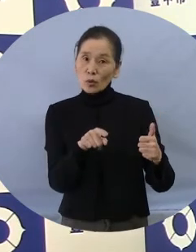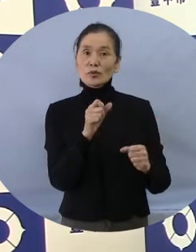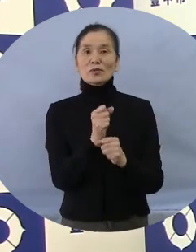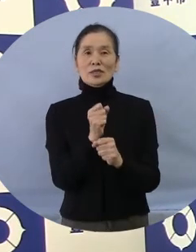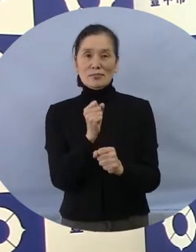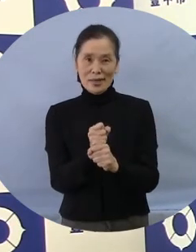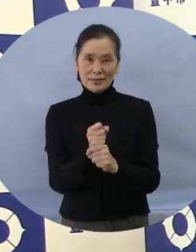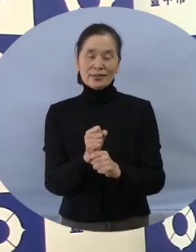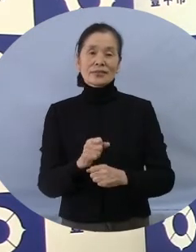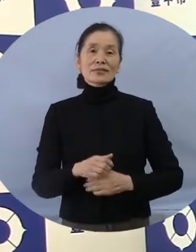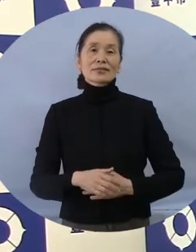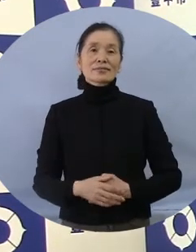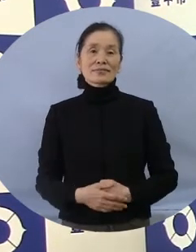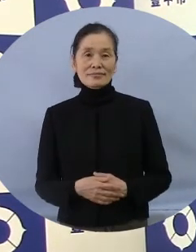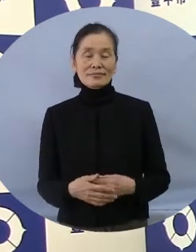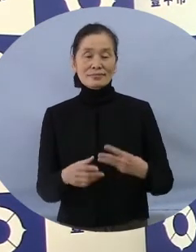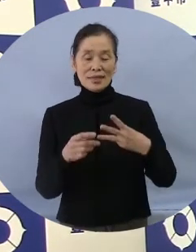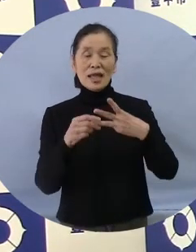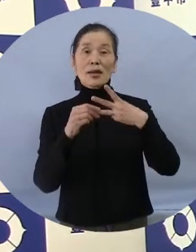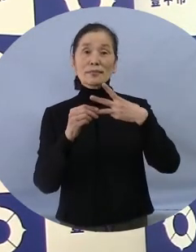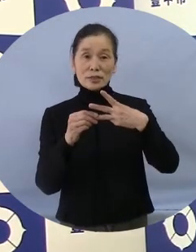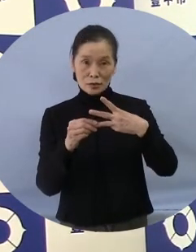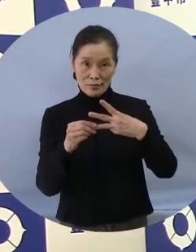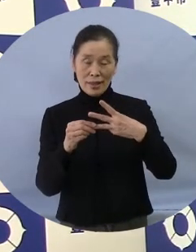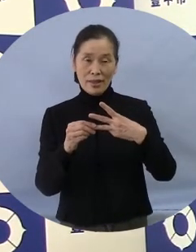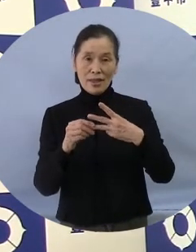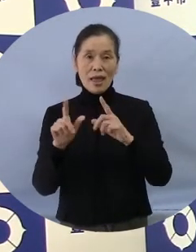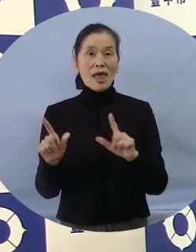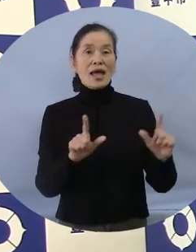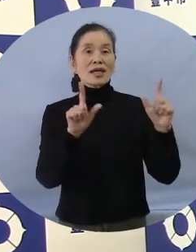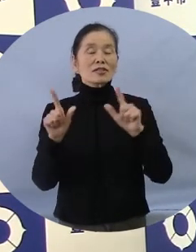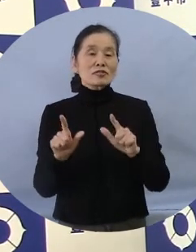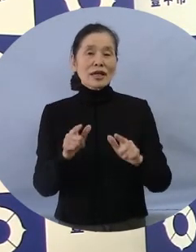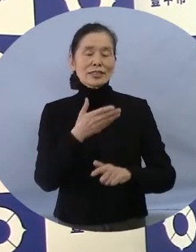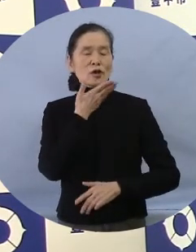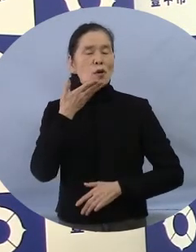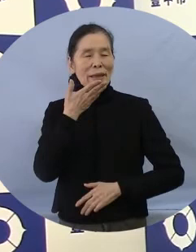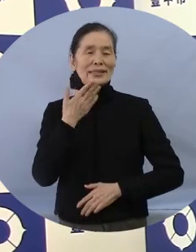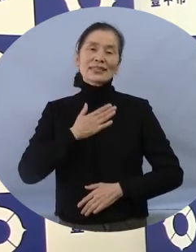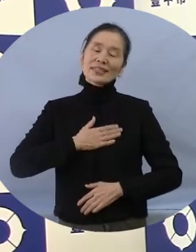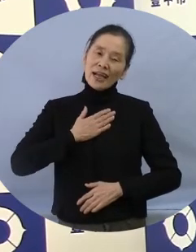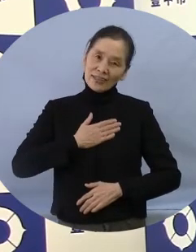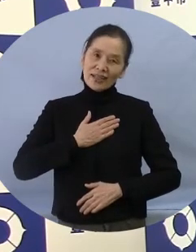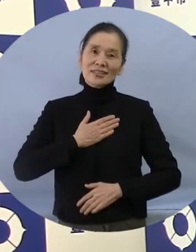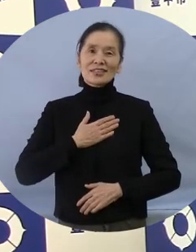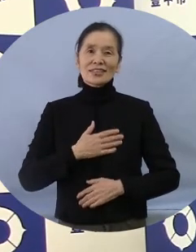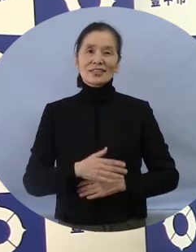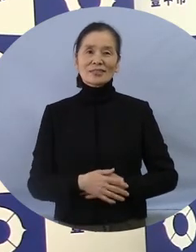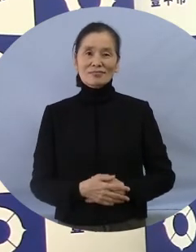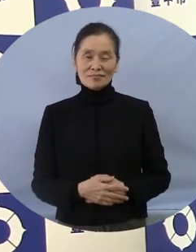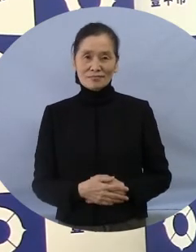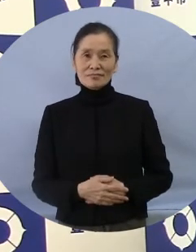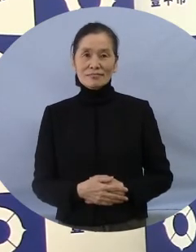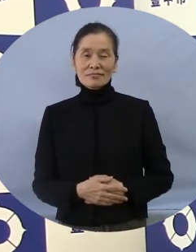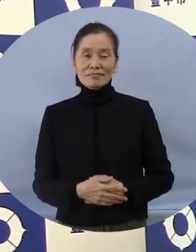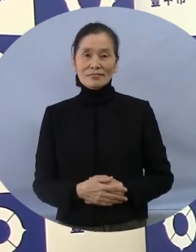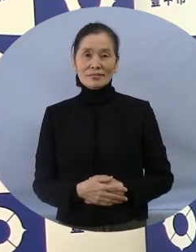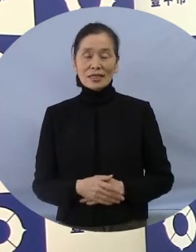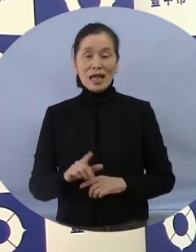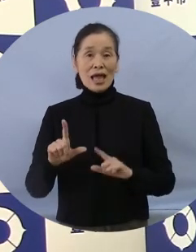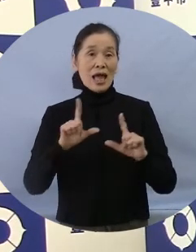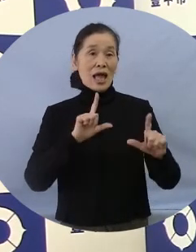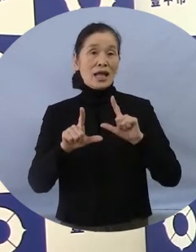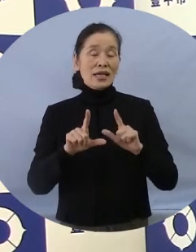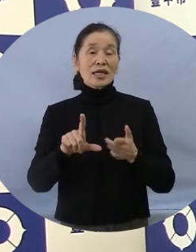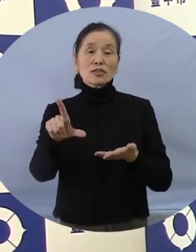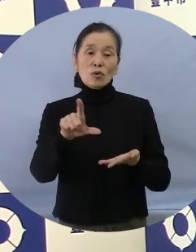。3つ目は、暮らしを便利快適に。 LINE を活用した